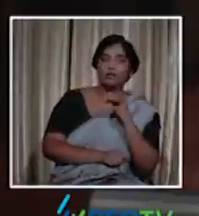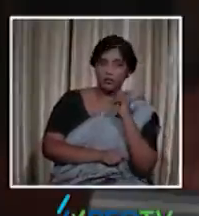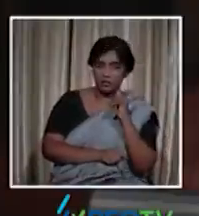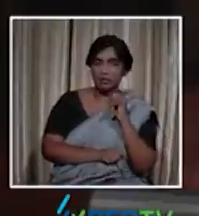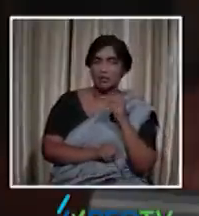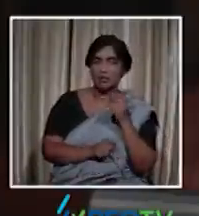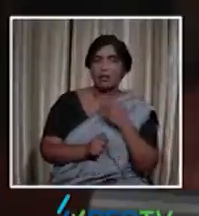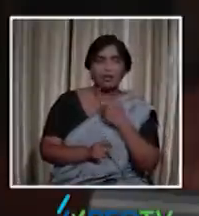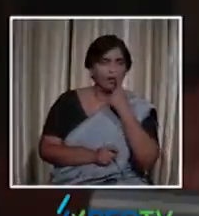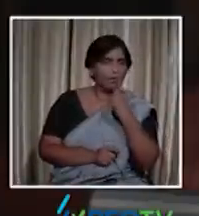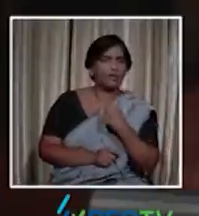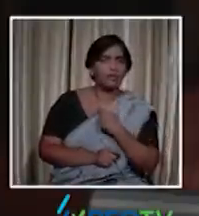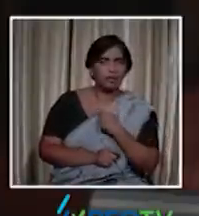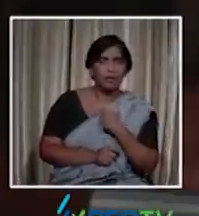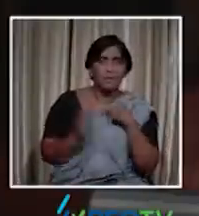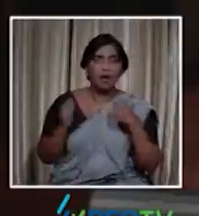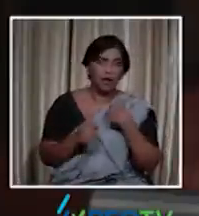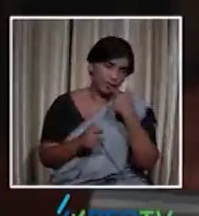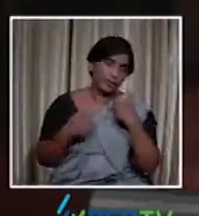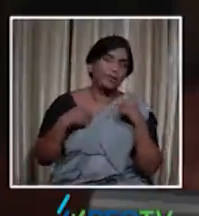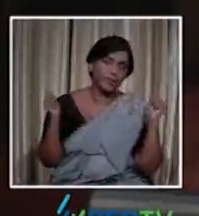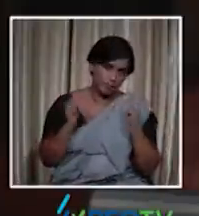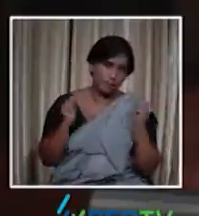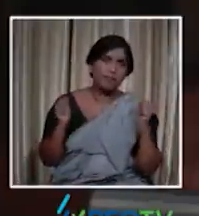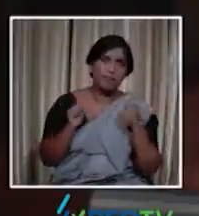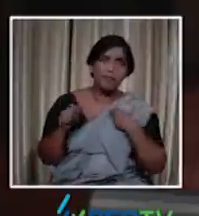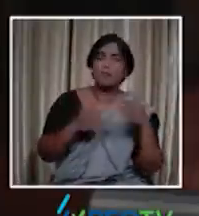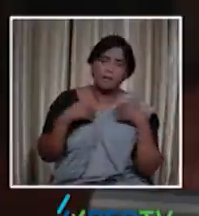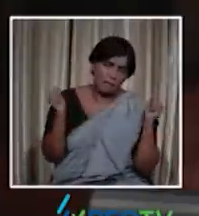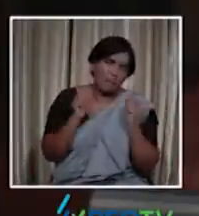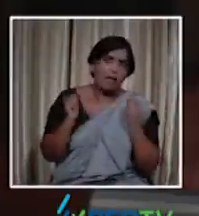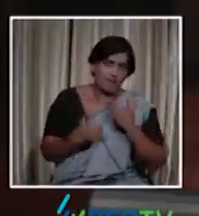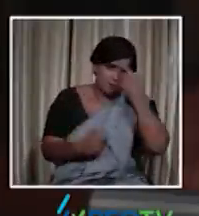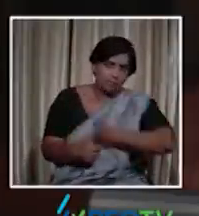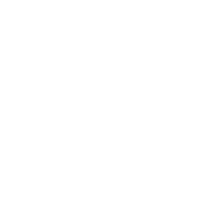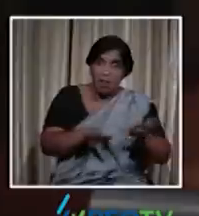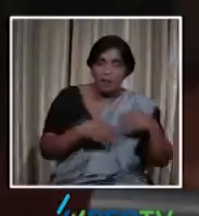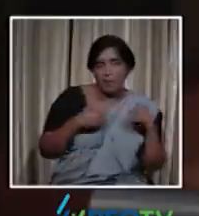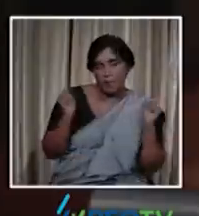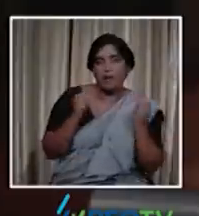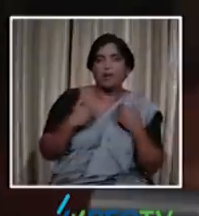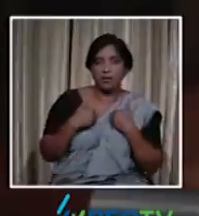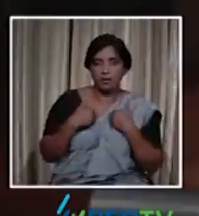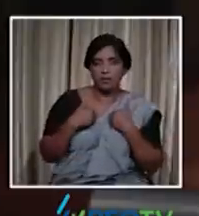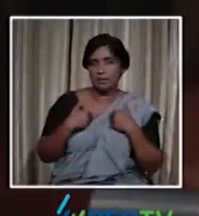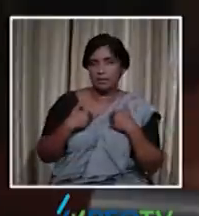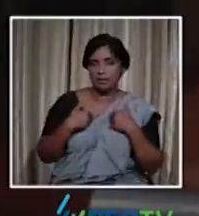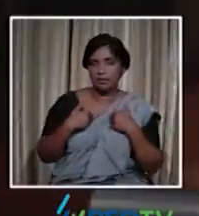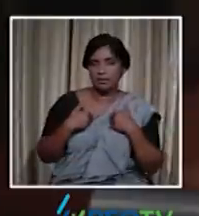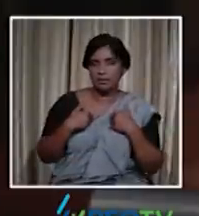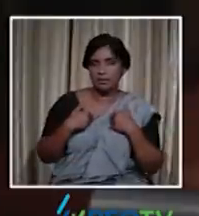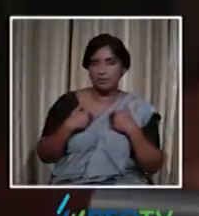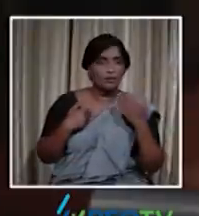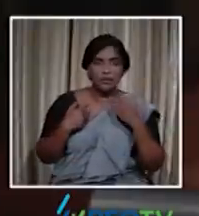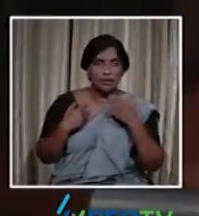ආනකොට දැන් මගෙන් අහනවා මම බයයිද? ඔව් මම බයයි. මං ඇවිල්ලා යුද්ධ කරන්න නෙමෙයි මං ආවේ. මං බයයි මගේ දරුවෝ වෙනුවෙන්. මං බයයි මගේ දෙමෝපියන් වෙනුවෙන්. අපි